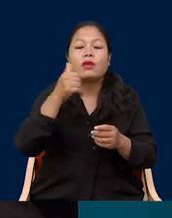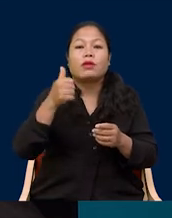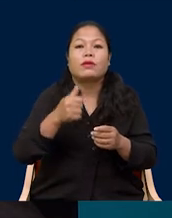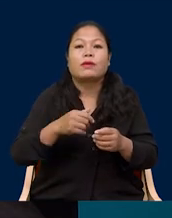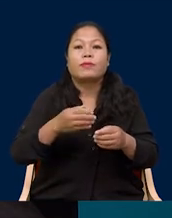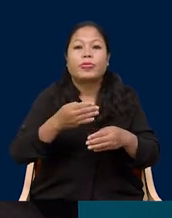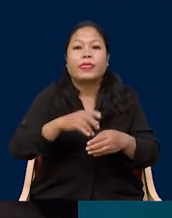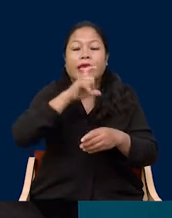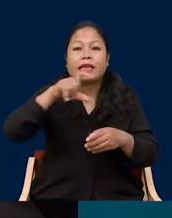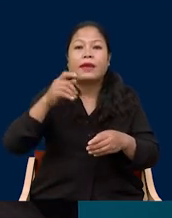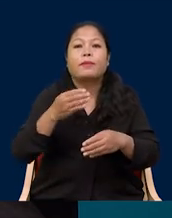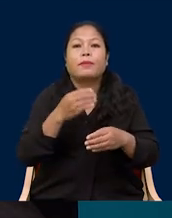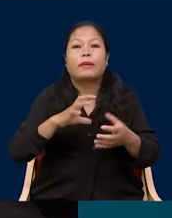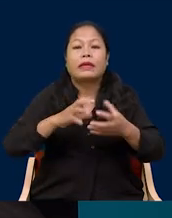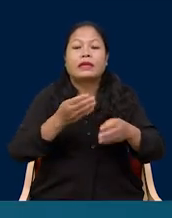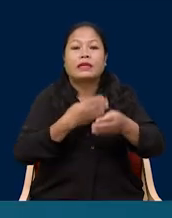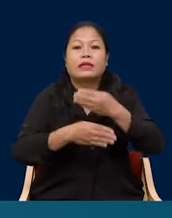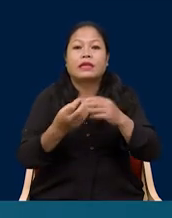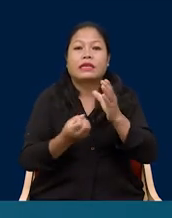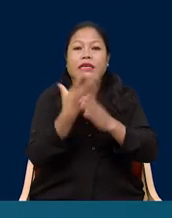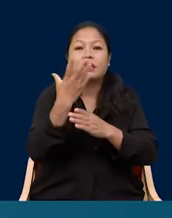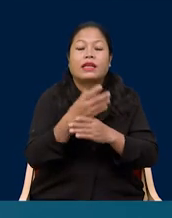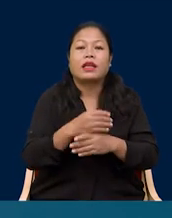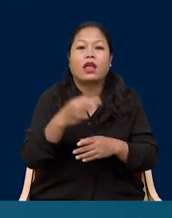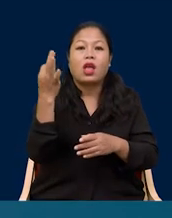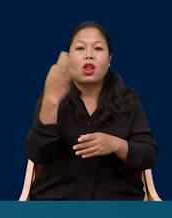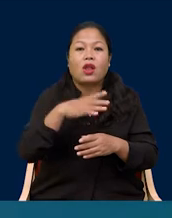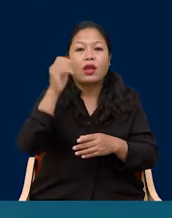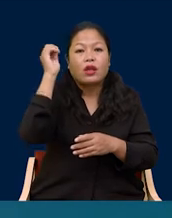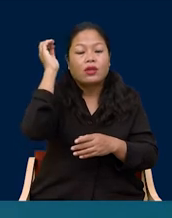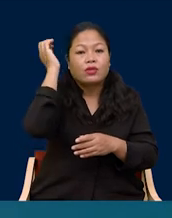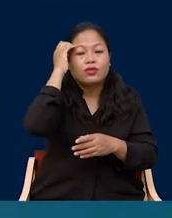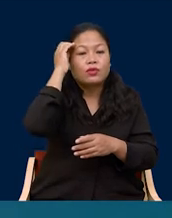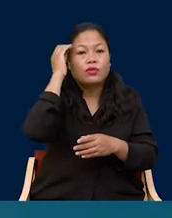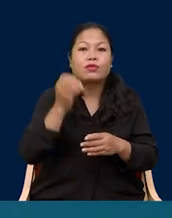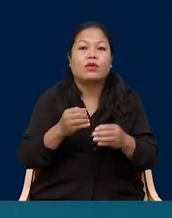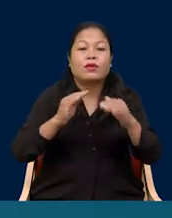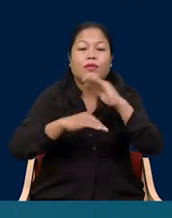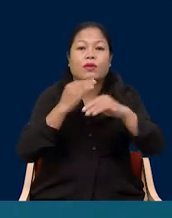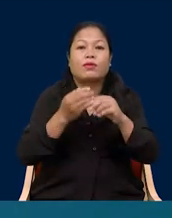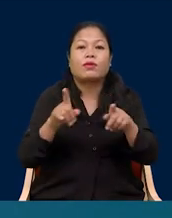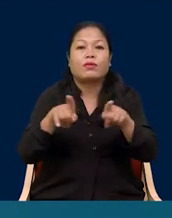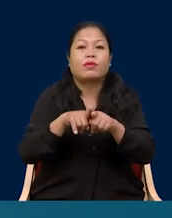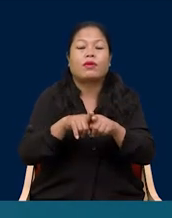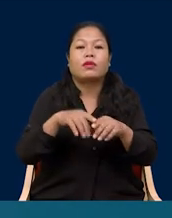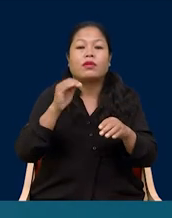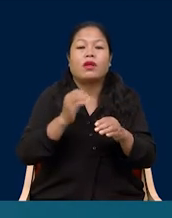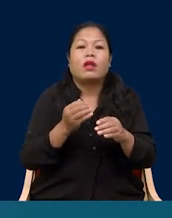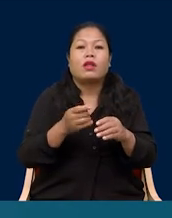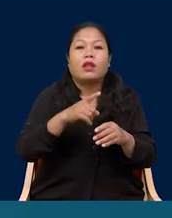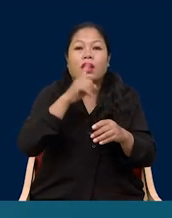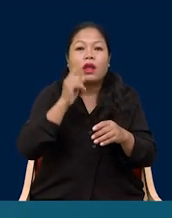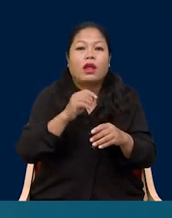उद्यमीलाई दिगो व्यवसायका लागि नयाँ सृजनात्मक र नवीन सोच विकास गराउनु पनि हो, जसले